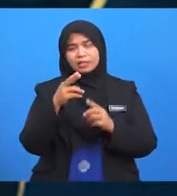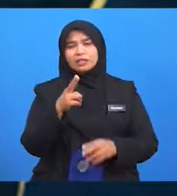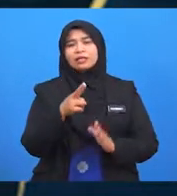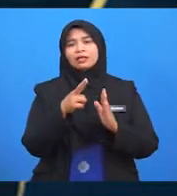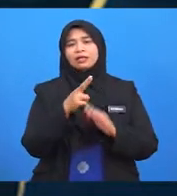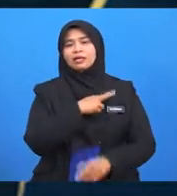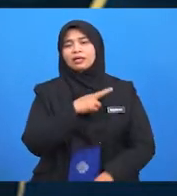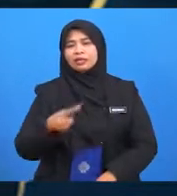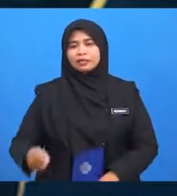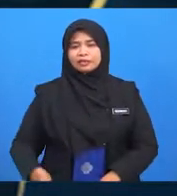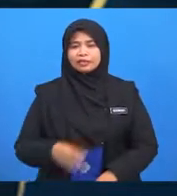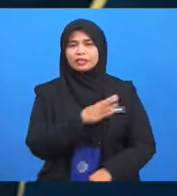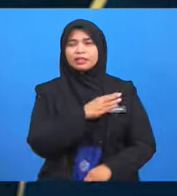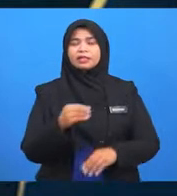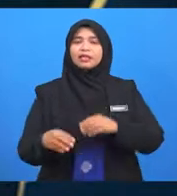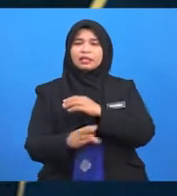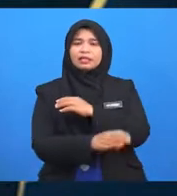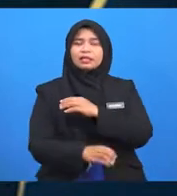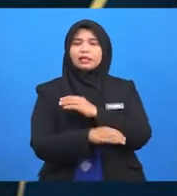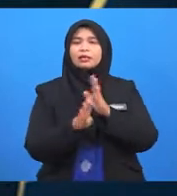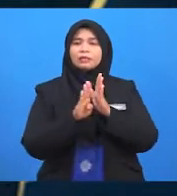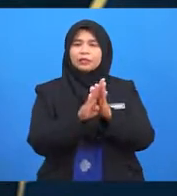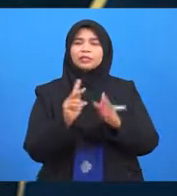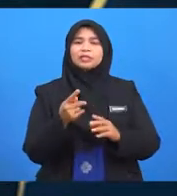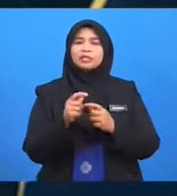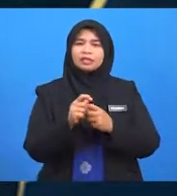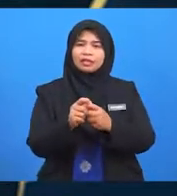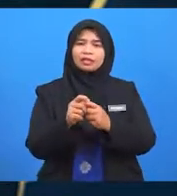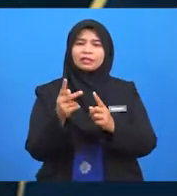negara adalah bukti kita mentaati pemimpin.